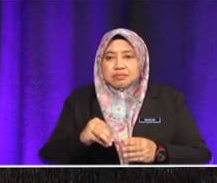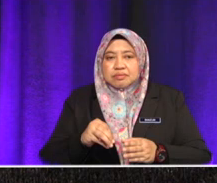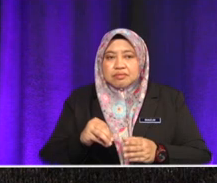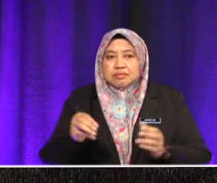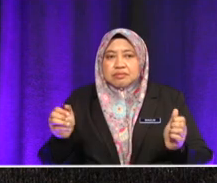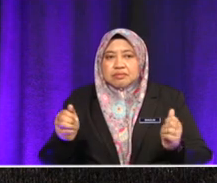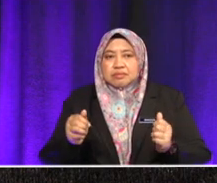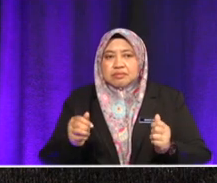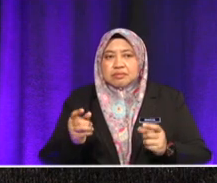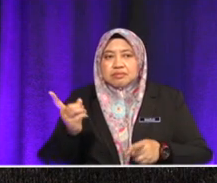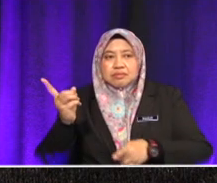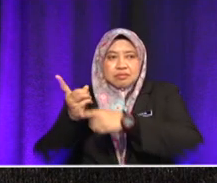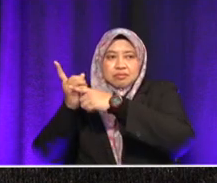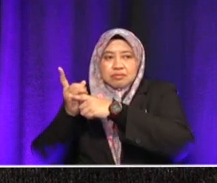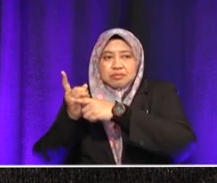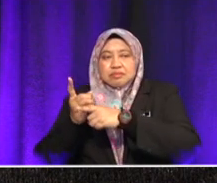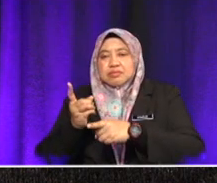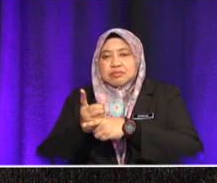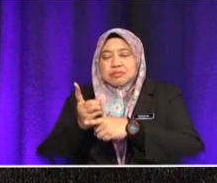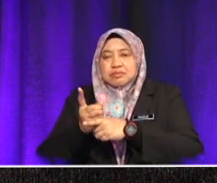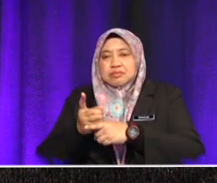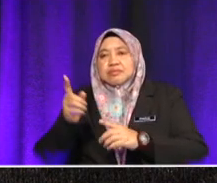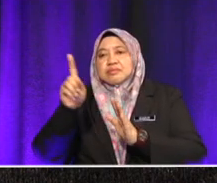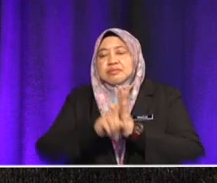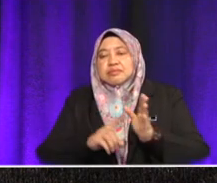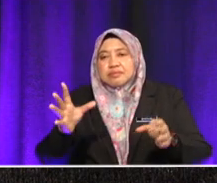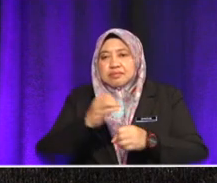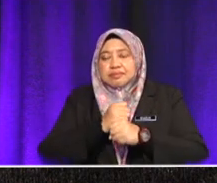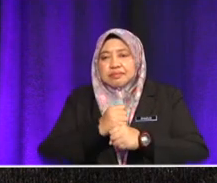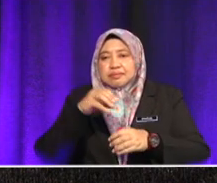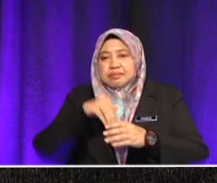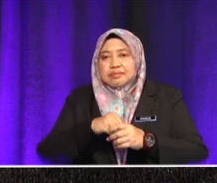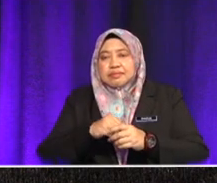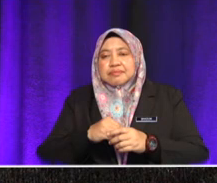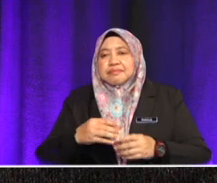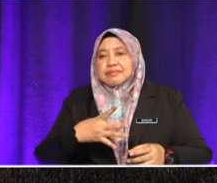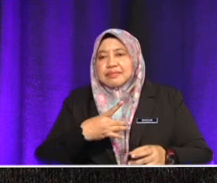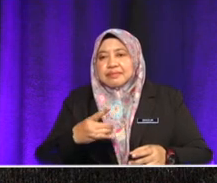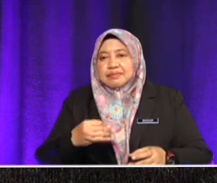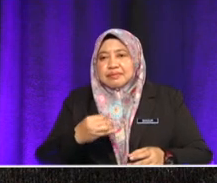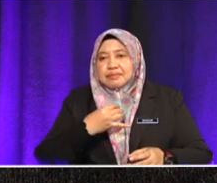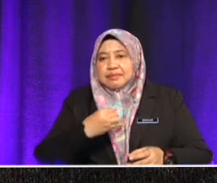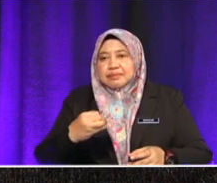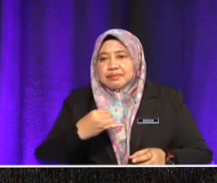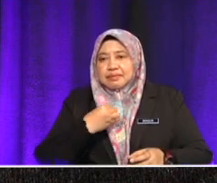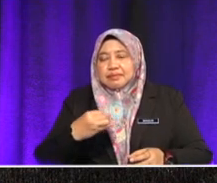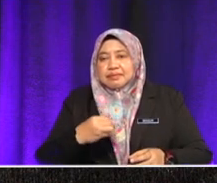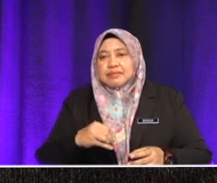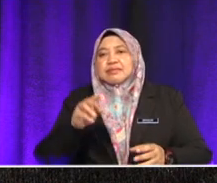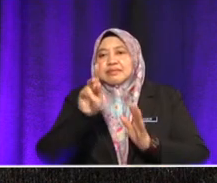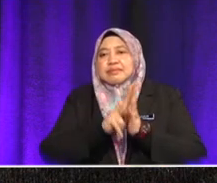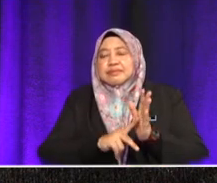dorongan beliau didapati dalam Minat jadi mungkin ialah kesalahan-kesalahan tata bahasa dekat